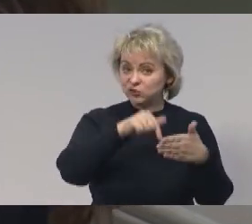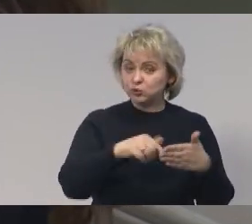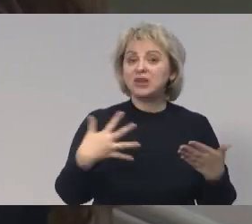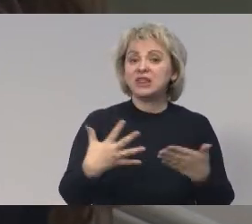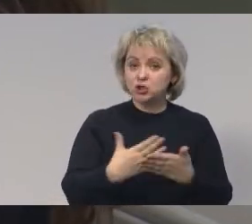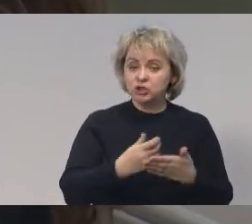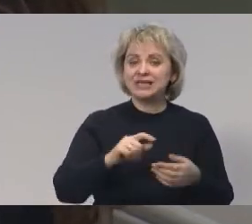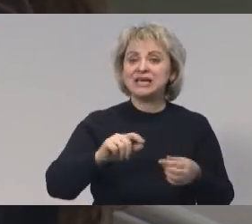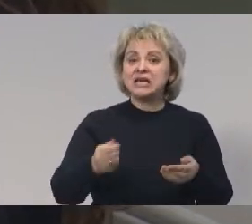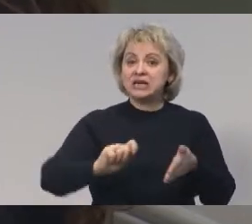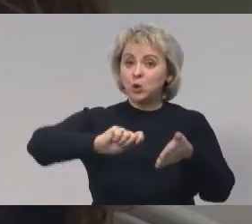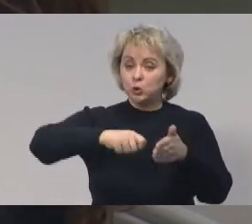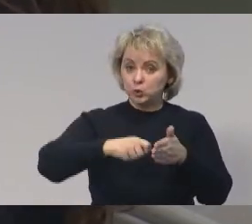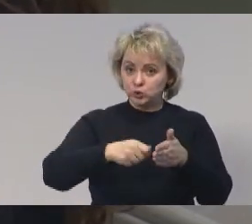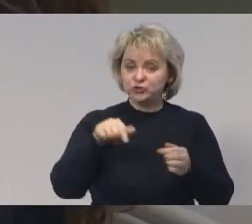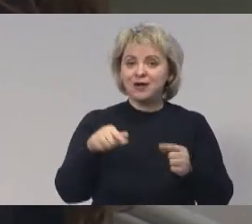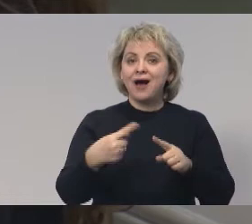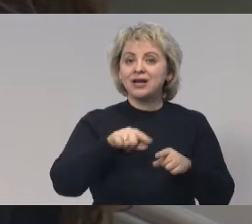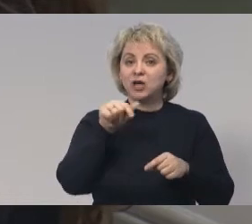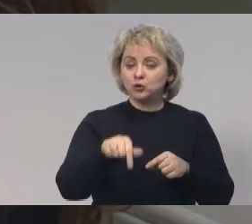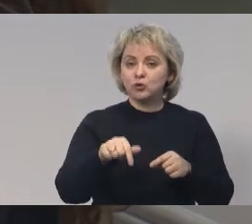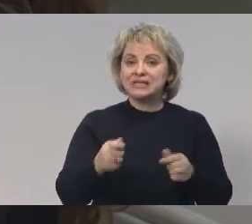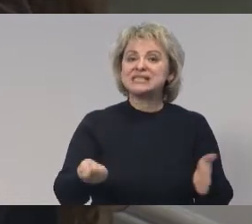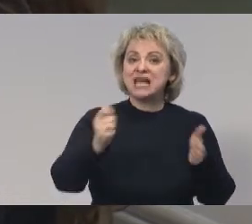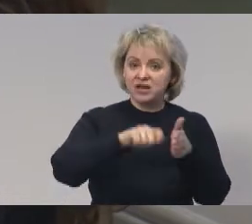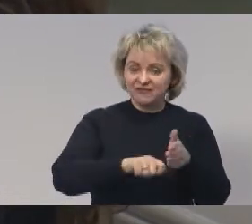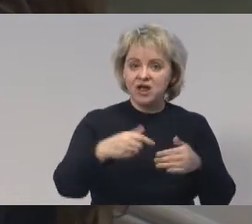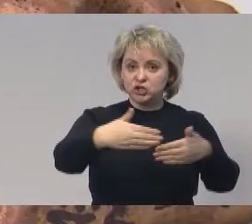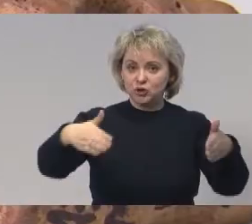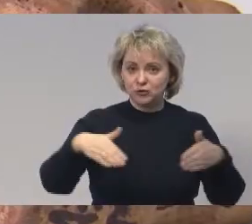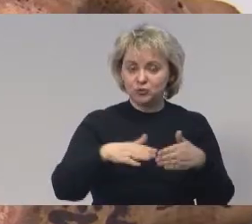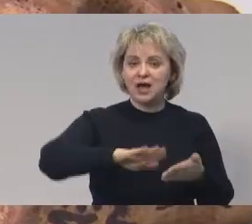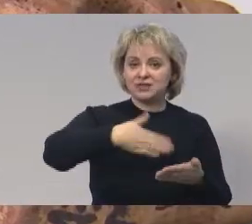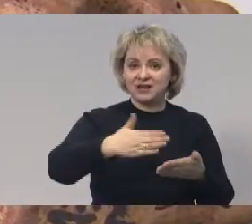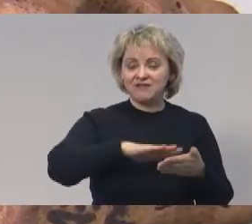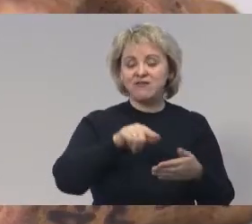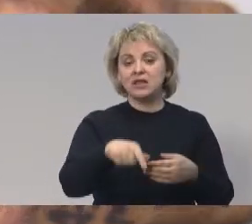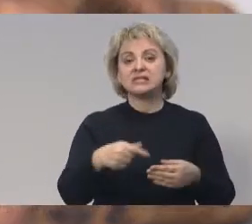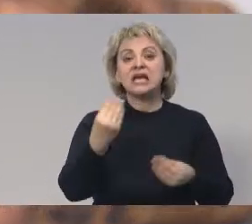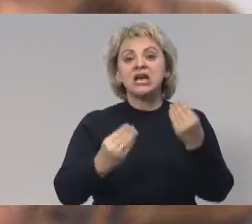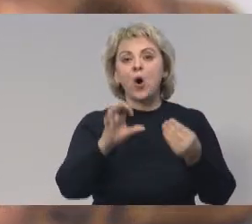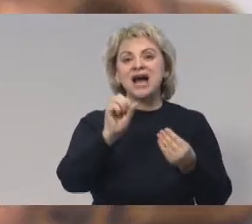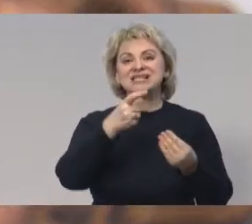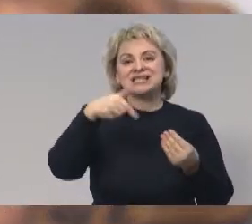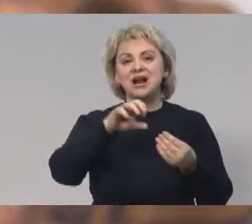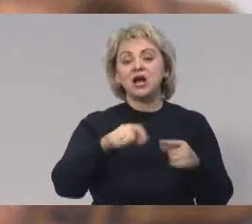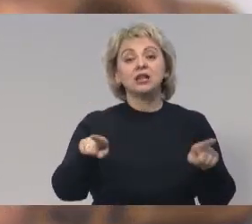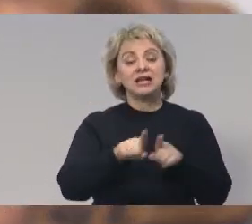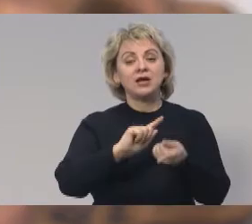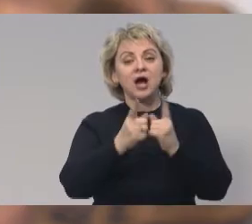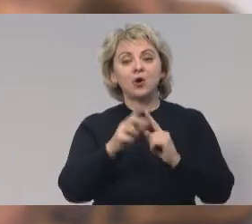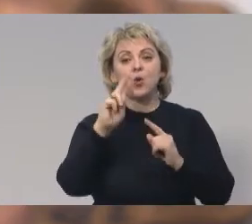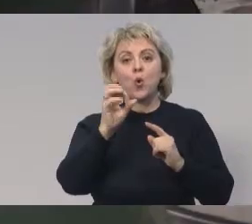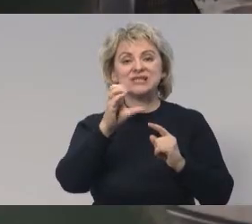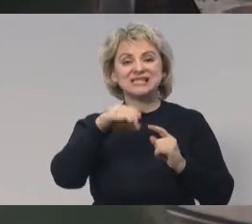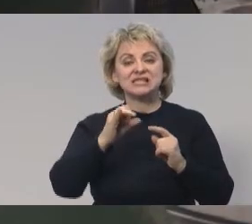нашли замок, вернее, ключик, который эта шкатулка открывалась. Игра в острогал, или, как привычнее нам, игра